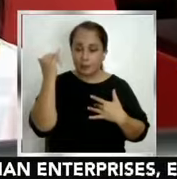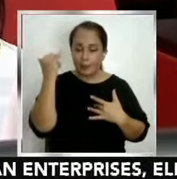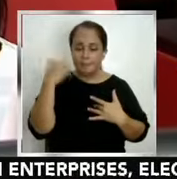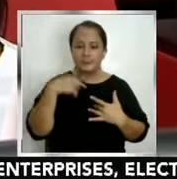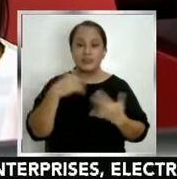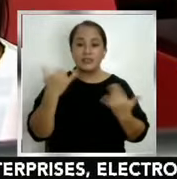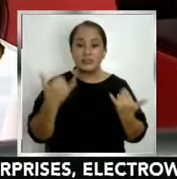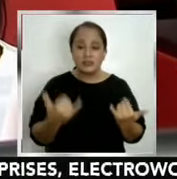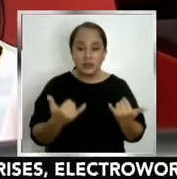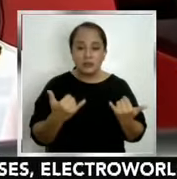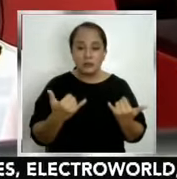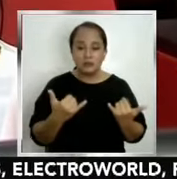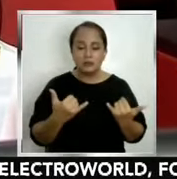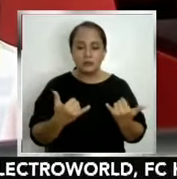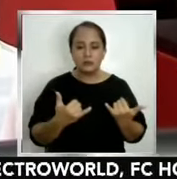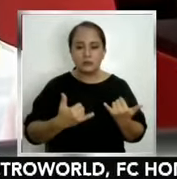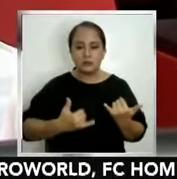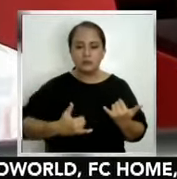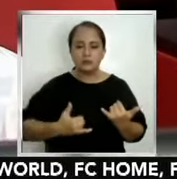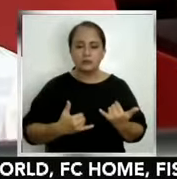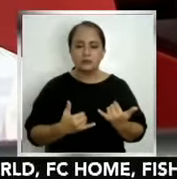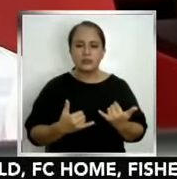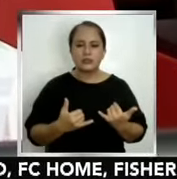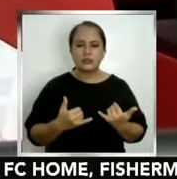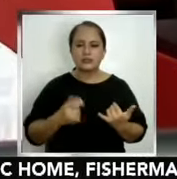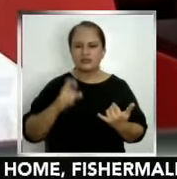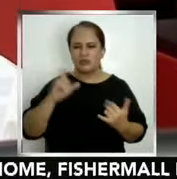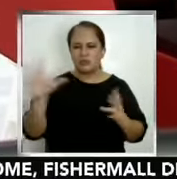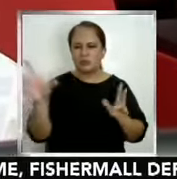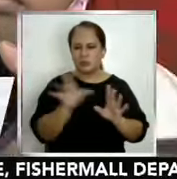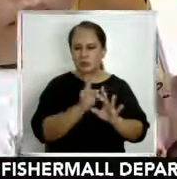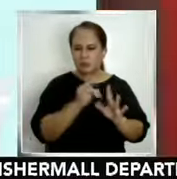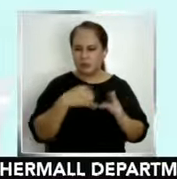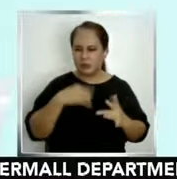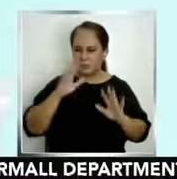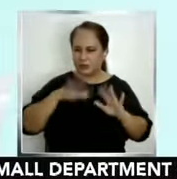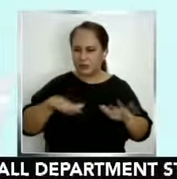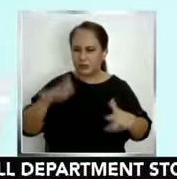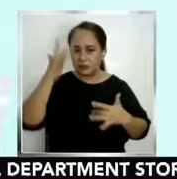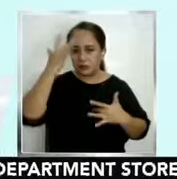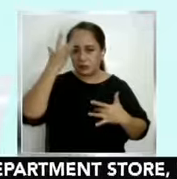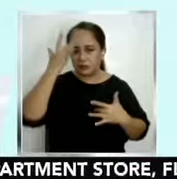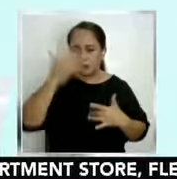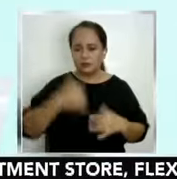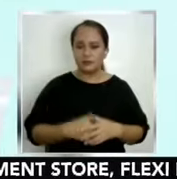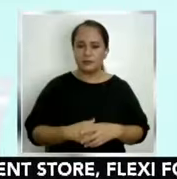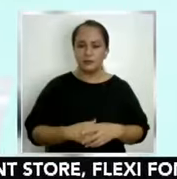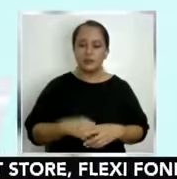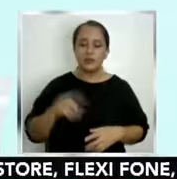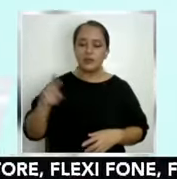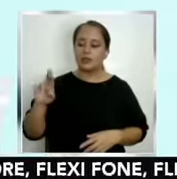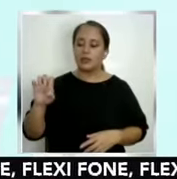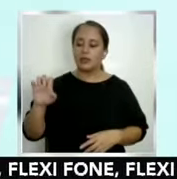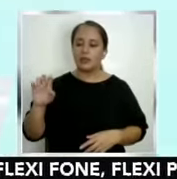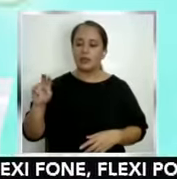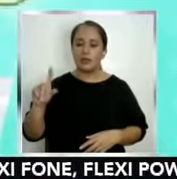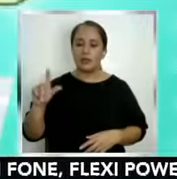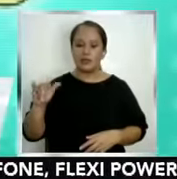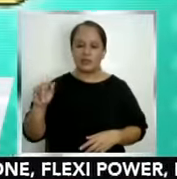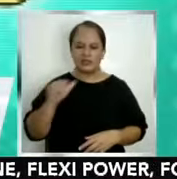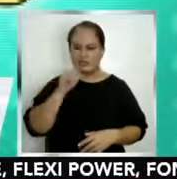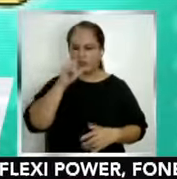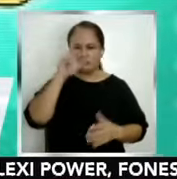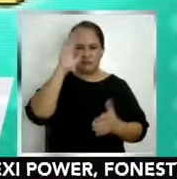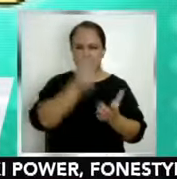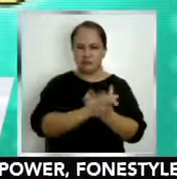ngayon, madaling dapuan po yung mga bata ng sakit. Si Reynaline naman, hindi raw naniniwala noon sa